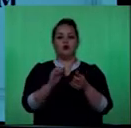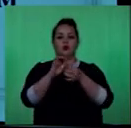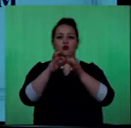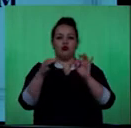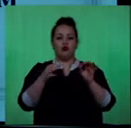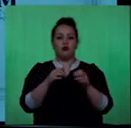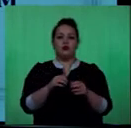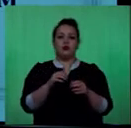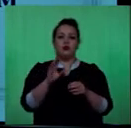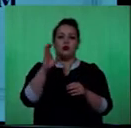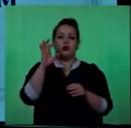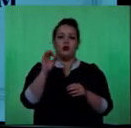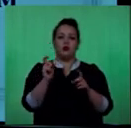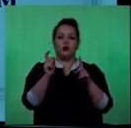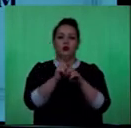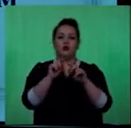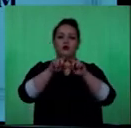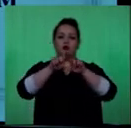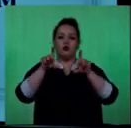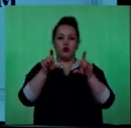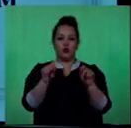со словом школа